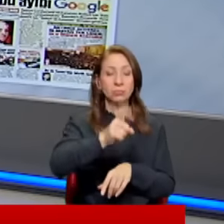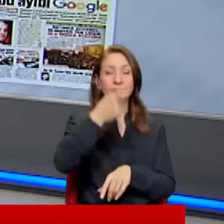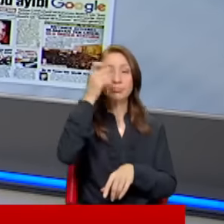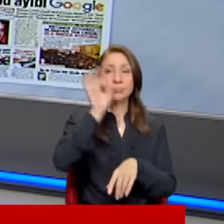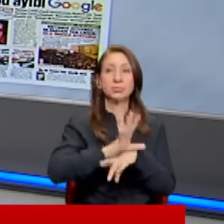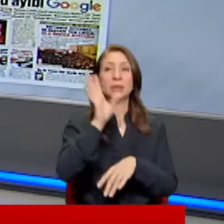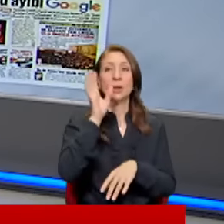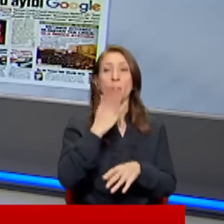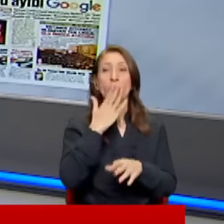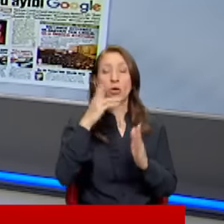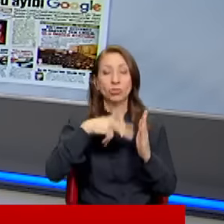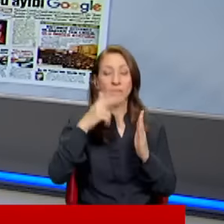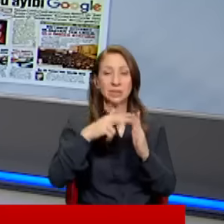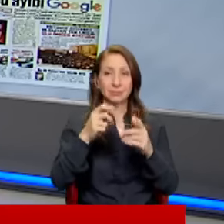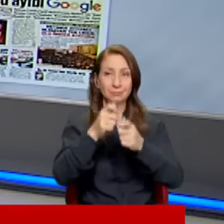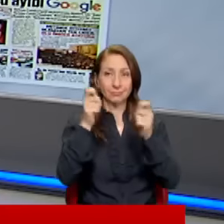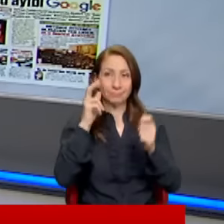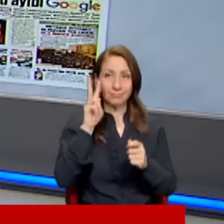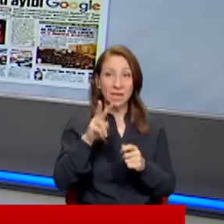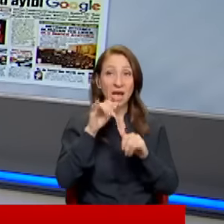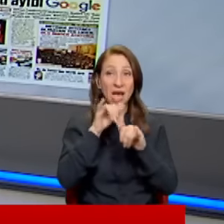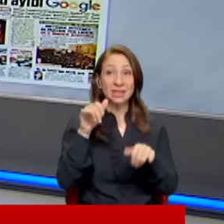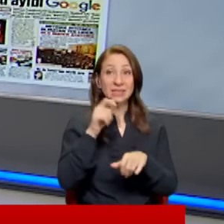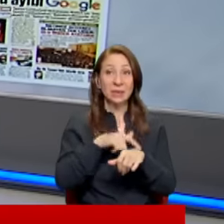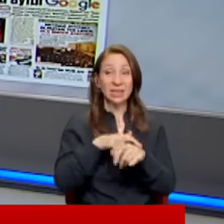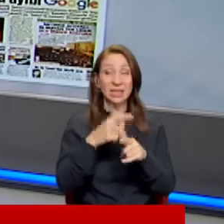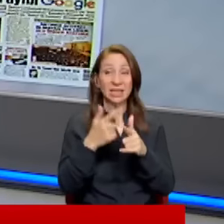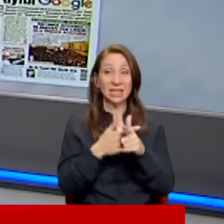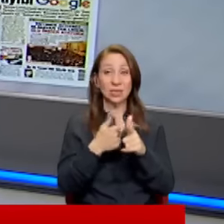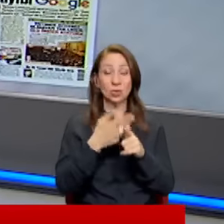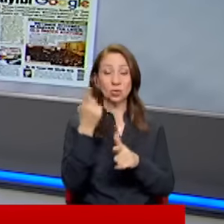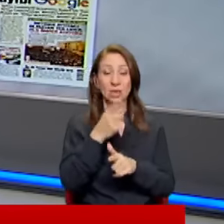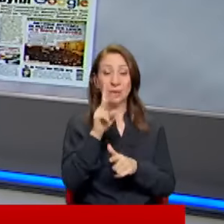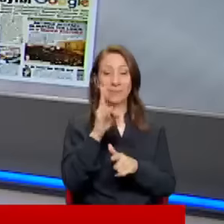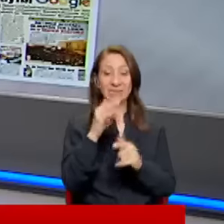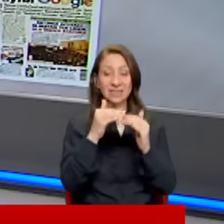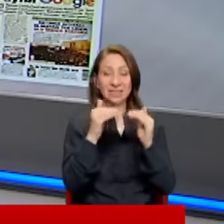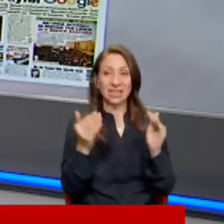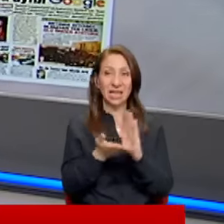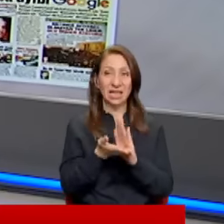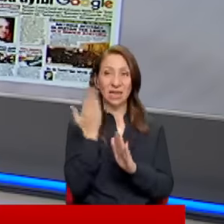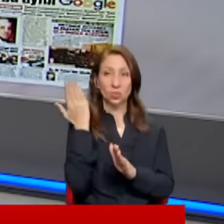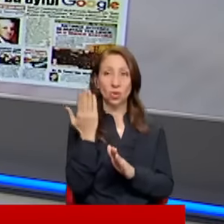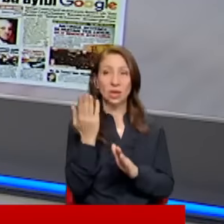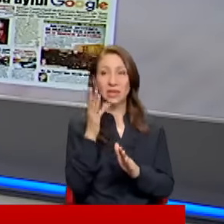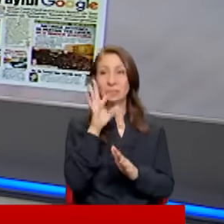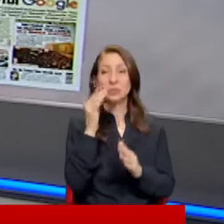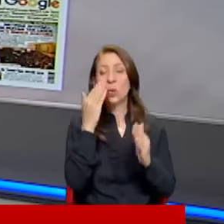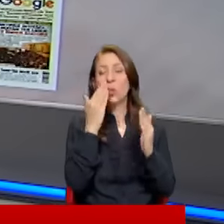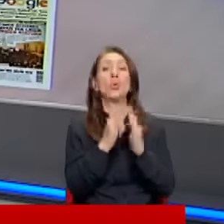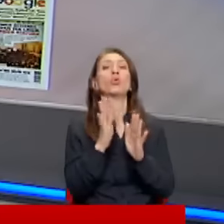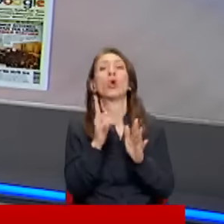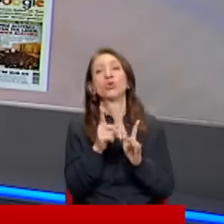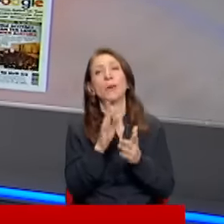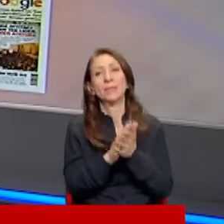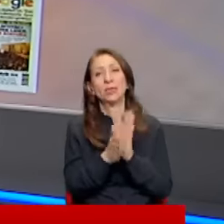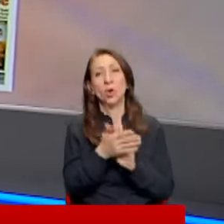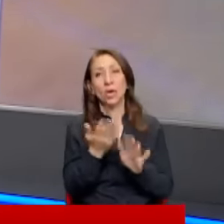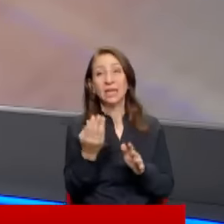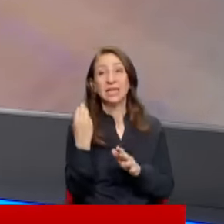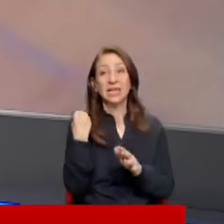manşetiyle okurlarının karşısındaydı aynı zamanda kirada % 25 sınırı kal kalkıyor zaten kimse uymuyordu o da